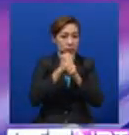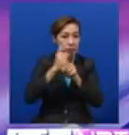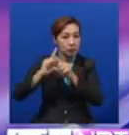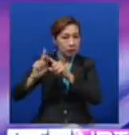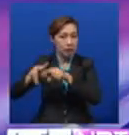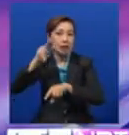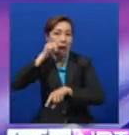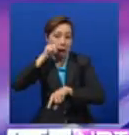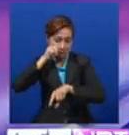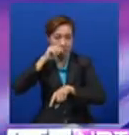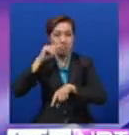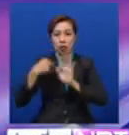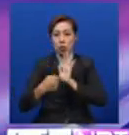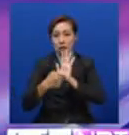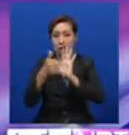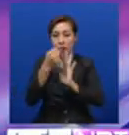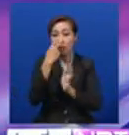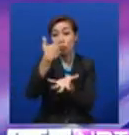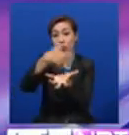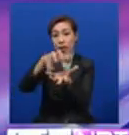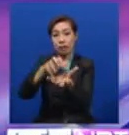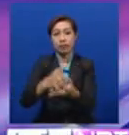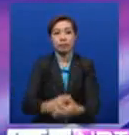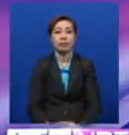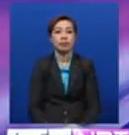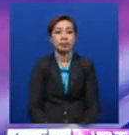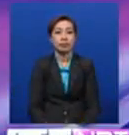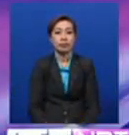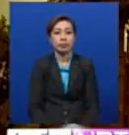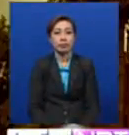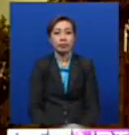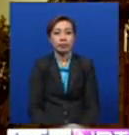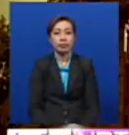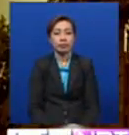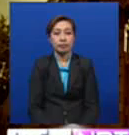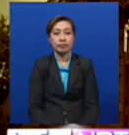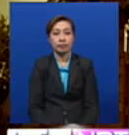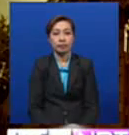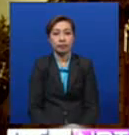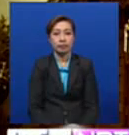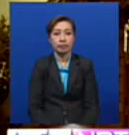การบริหารจัดการน้ำไปติดตามเรื่องนี้กันค่ะ